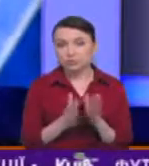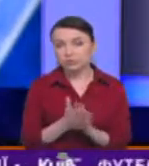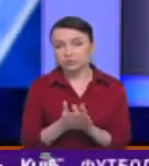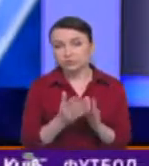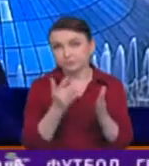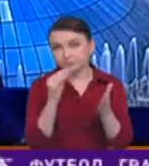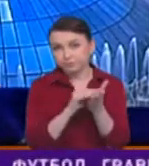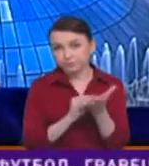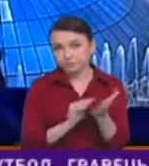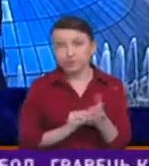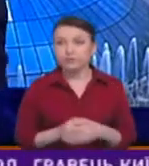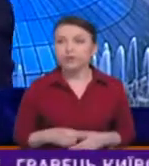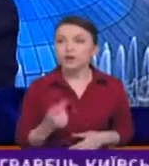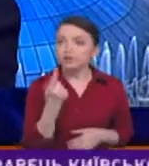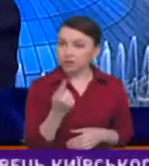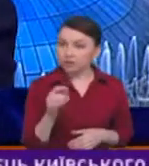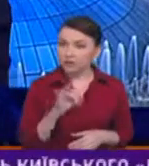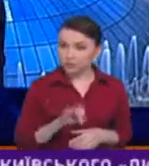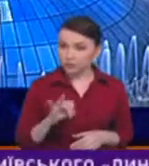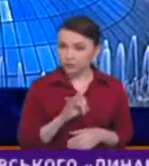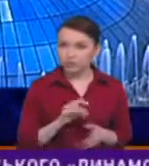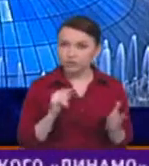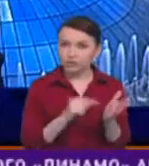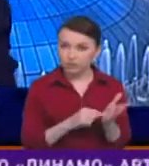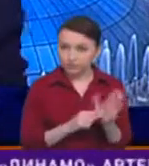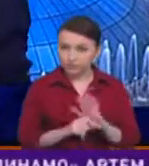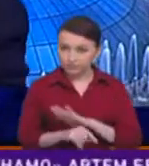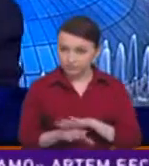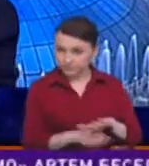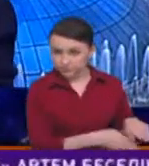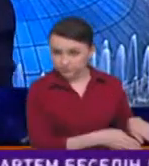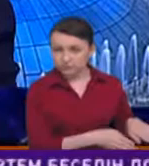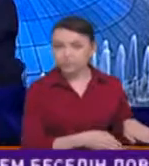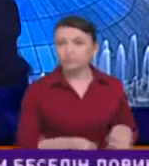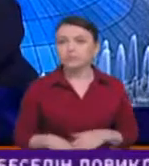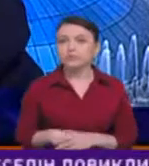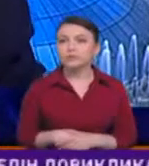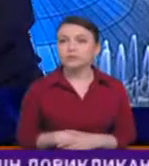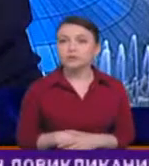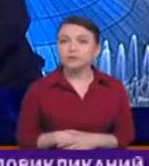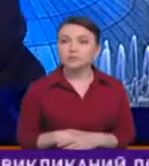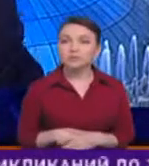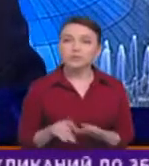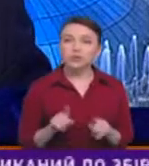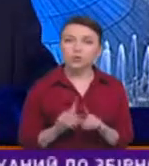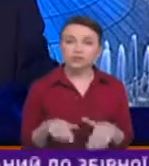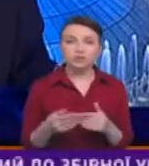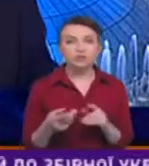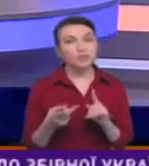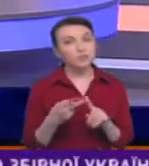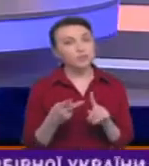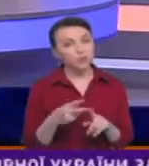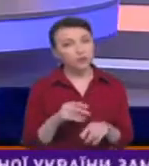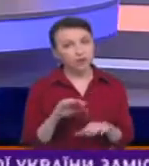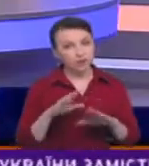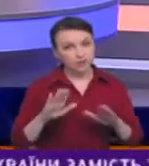зверненні. І це от одна історія. Тут поставимо зараз крапочку. Ну, план А. Чи варіант А. Йдемо до варіанта Б,